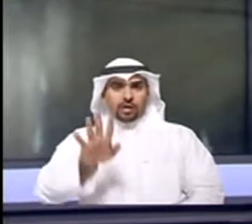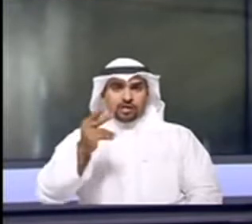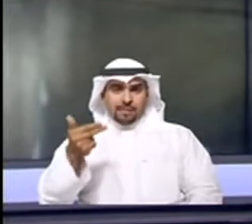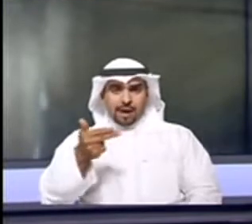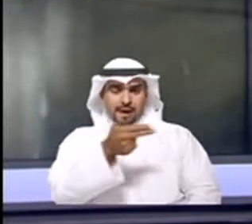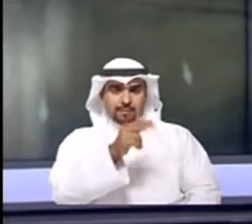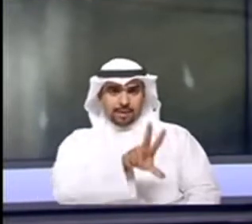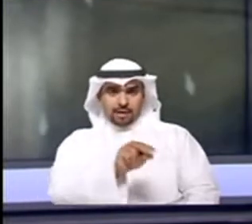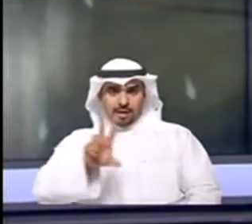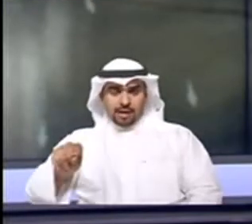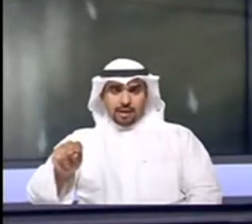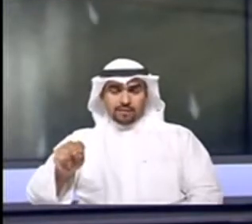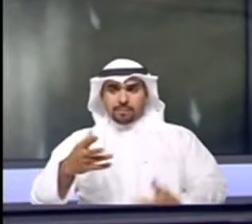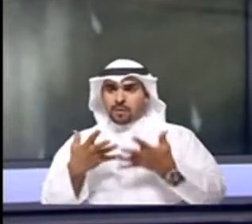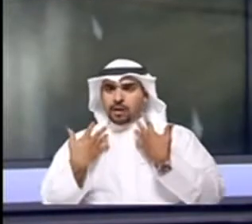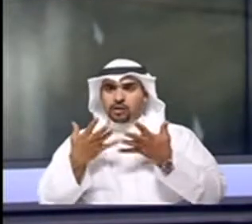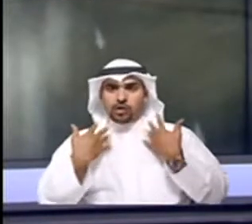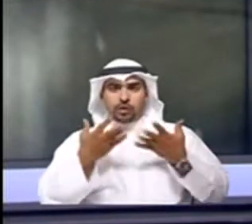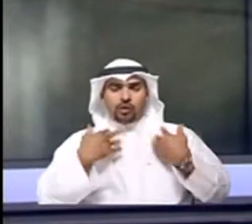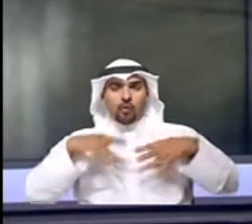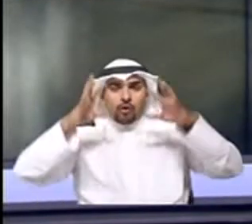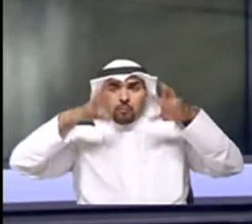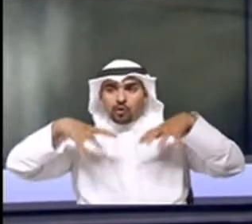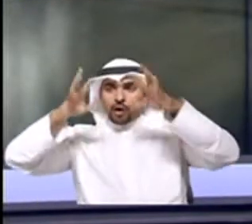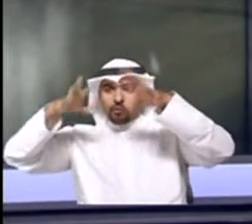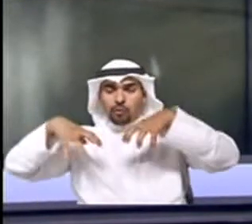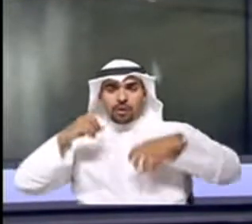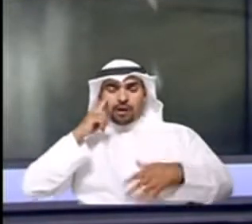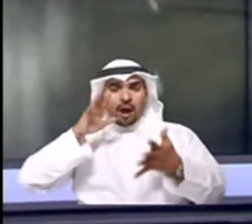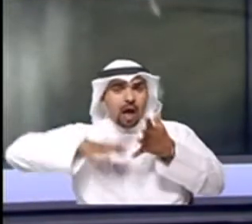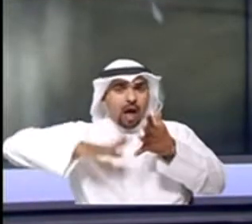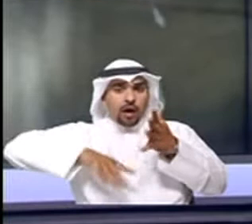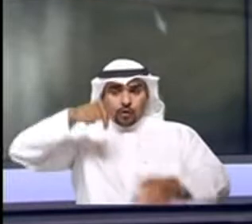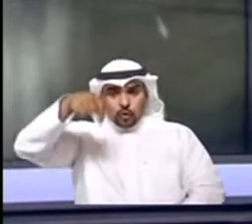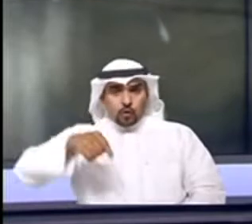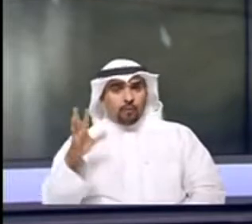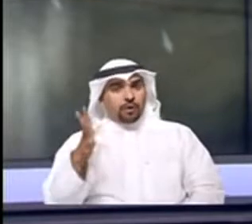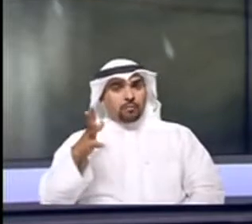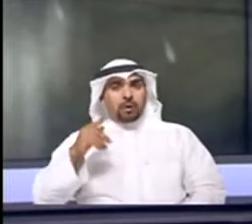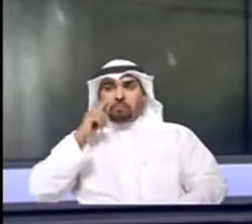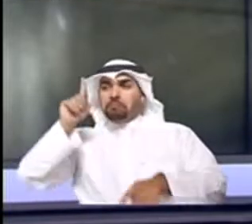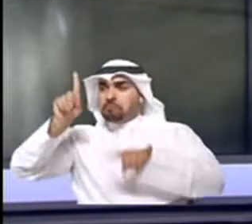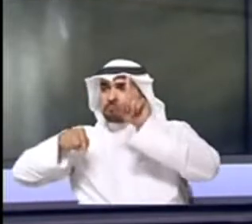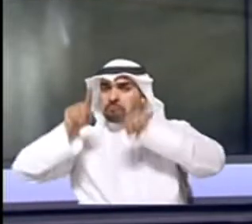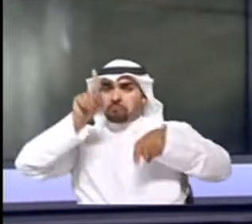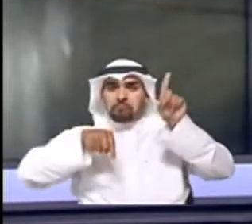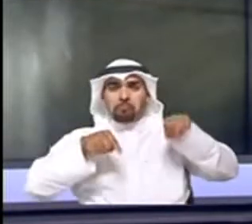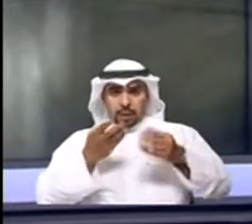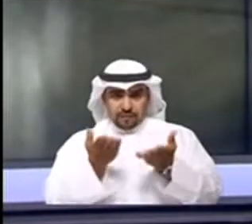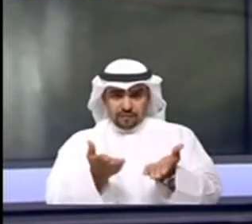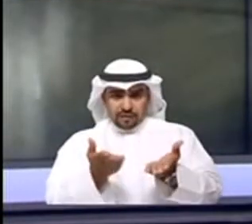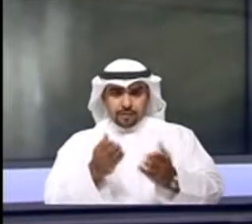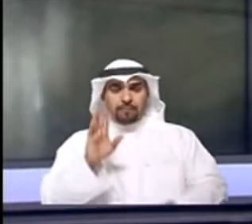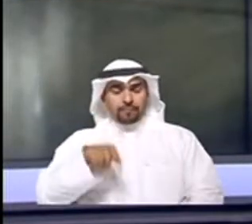راح يستمر ويانا، فرص الأمطار قد تكون رعدية مع نهاية اليوم. عبور السحب مع استمراره طبعا مع نشاط الرياح احيانا ممكن